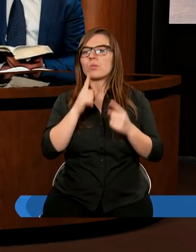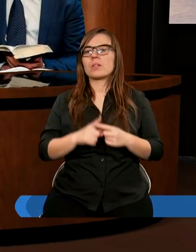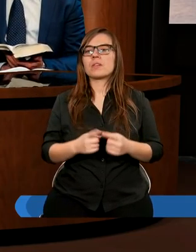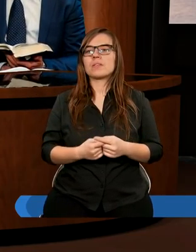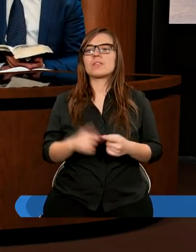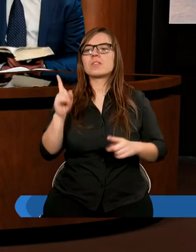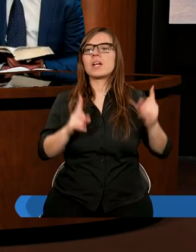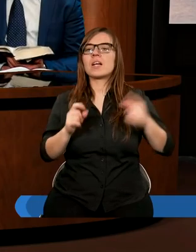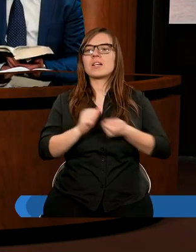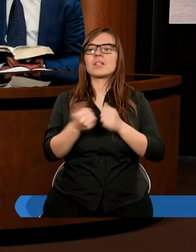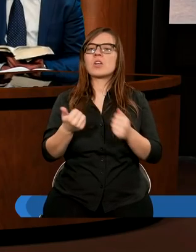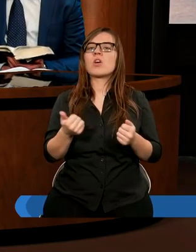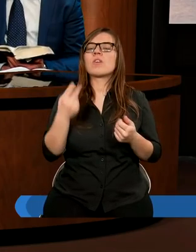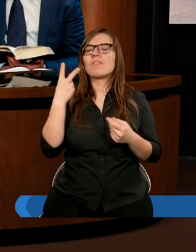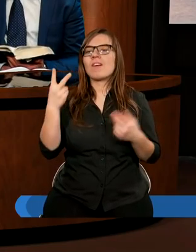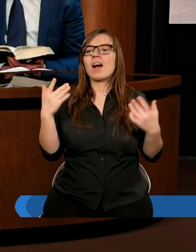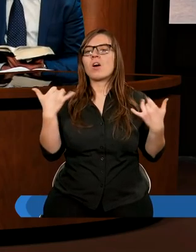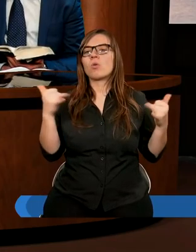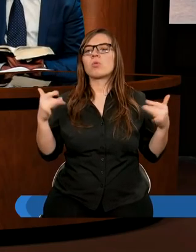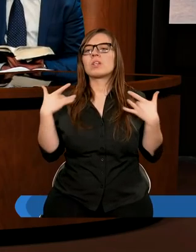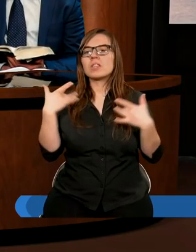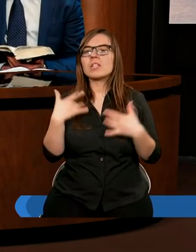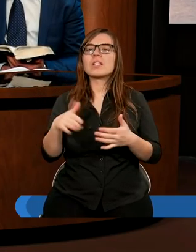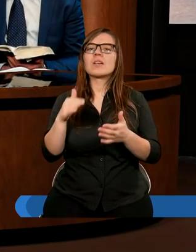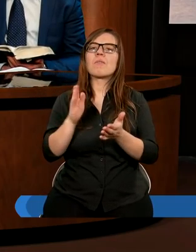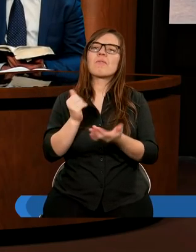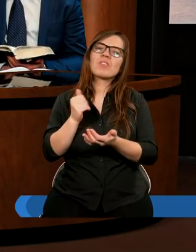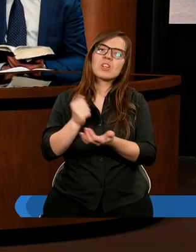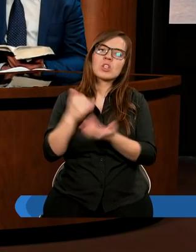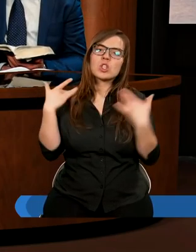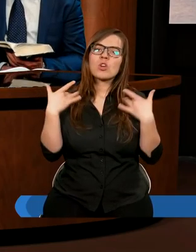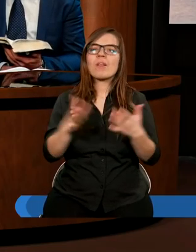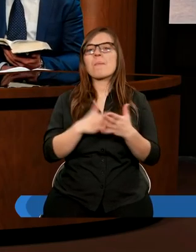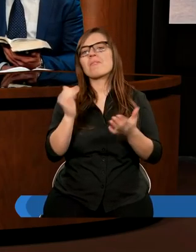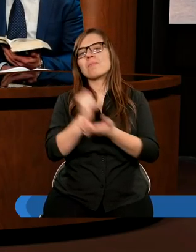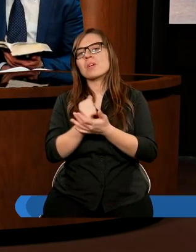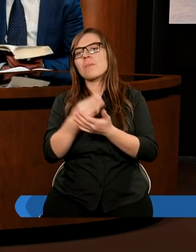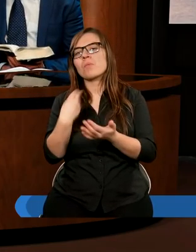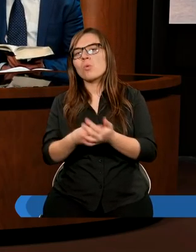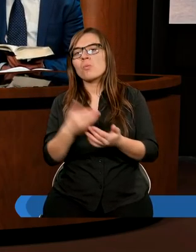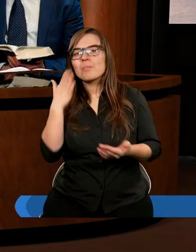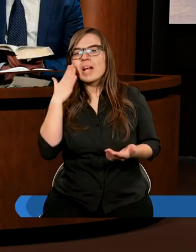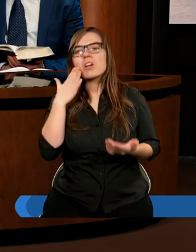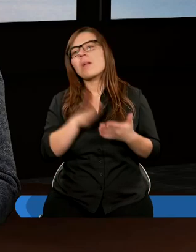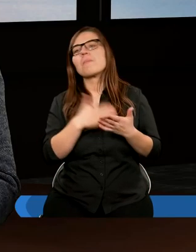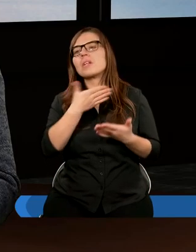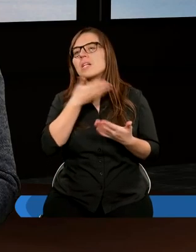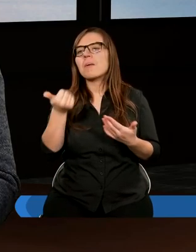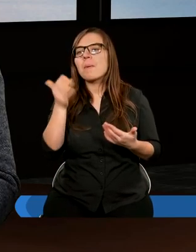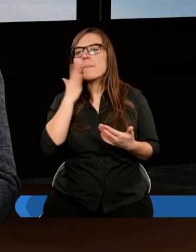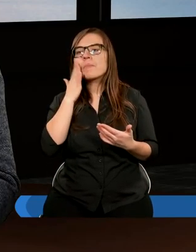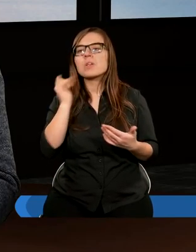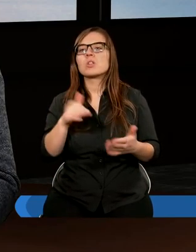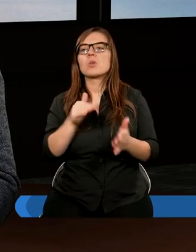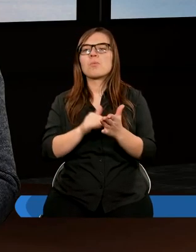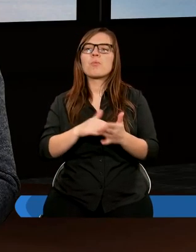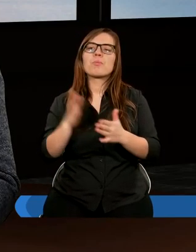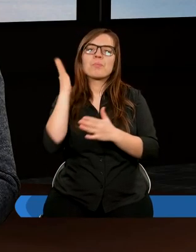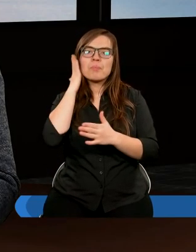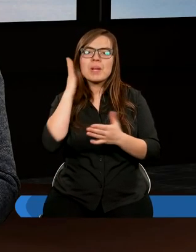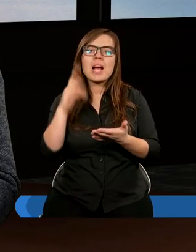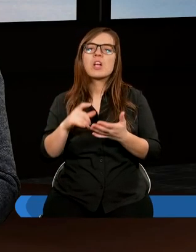Czasami są potrzeby życiowe, chociażby sprawa mieszkania, gdzie człowiek nie ma tego mieszkania i potrzebuje